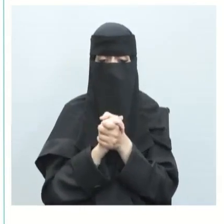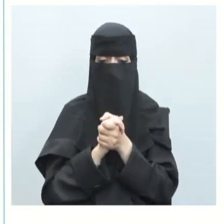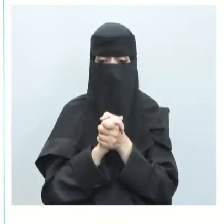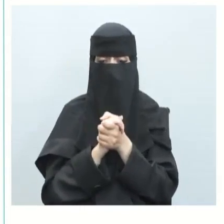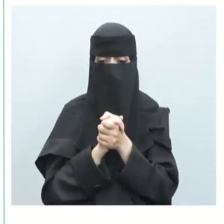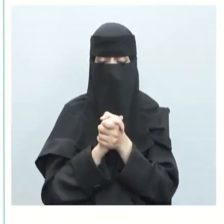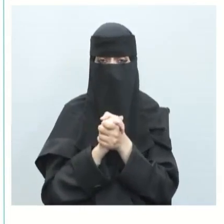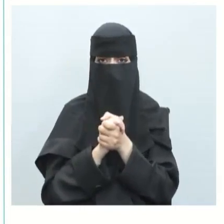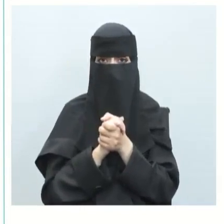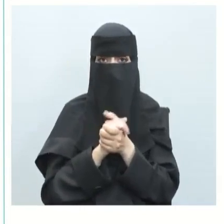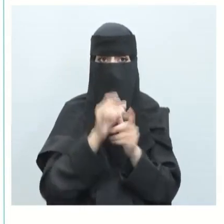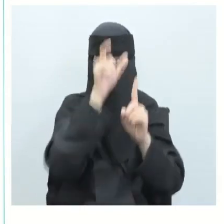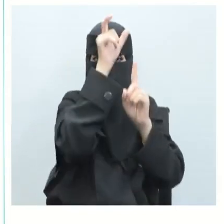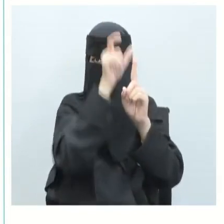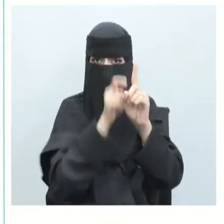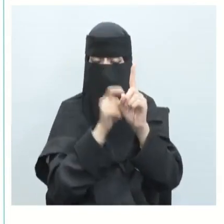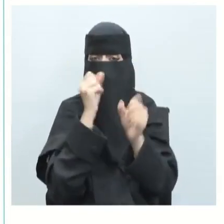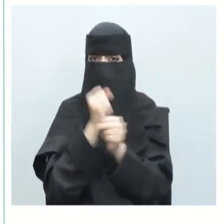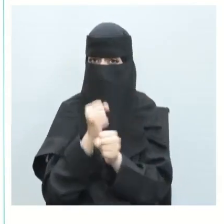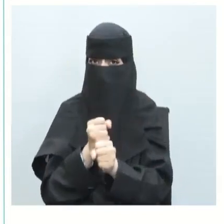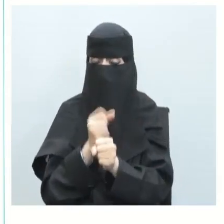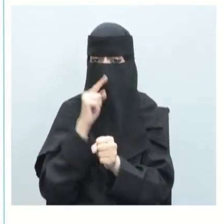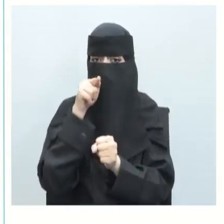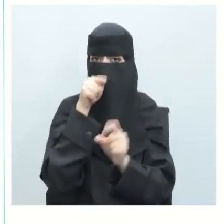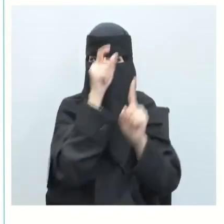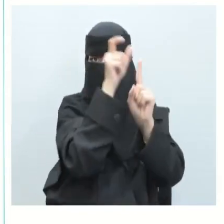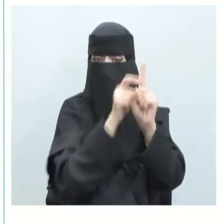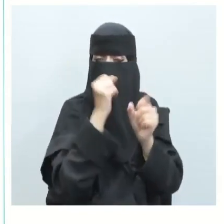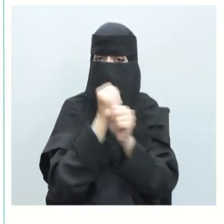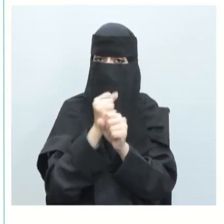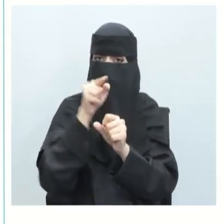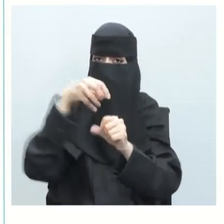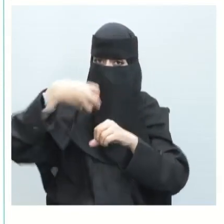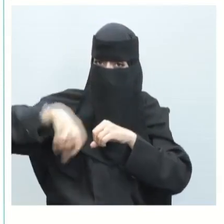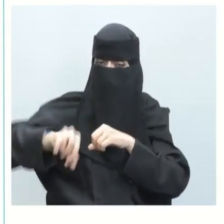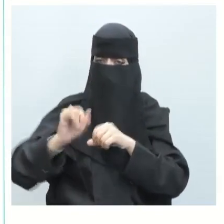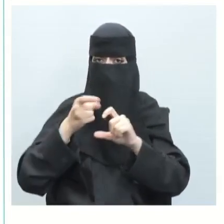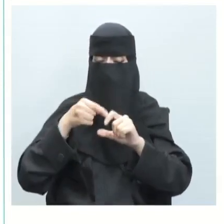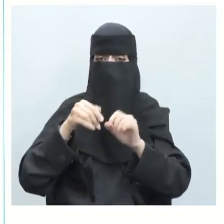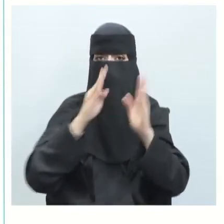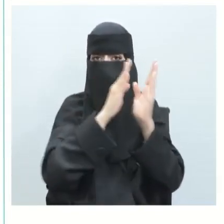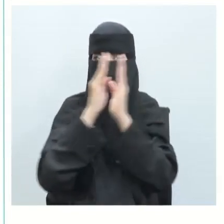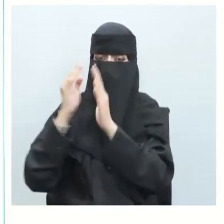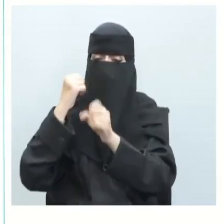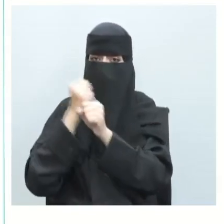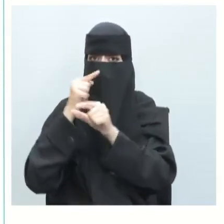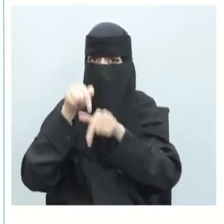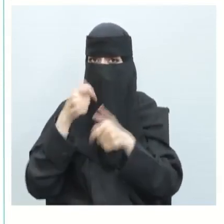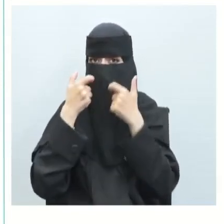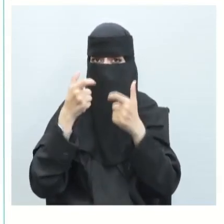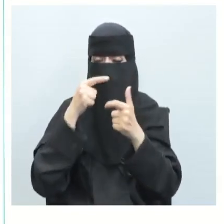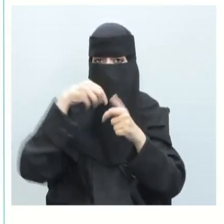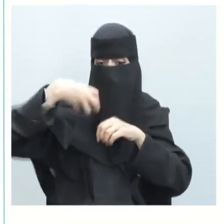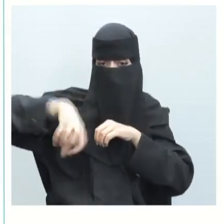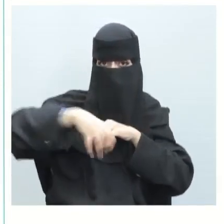الانتاجيه ناتي للموظف ايضا الموظفون جزء من تنظيم العمل لابد من مراعاه الموظفين عند